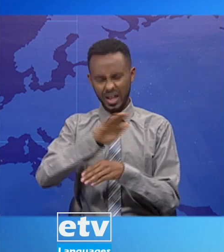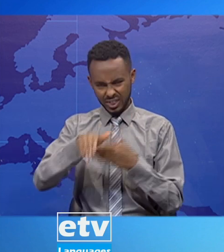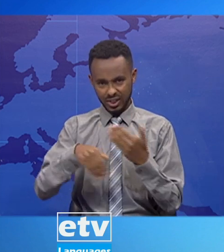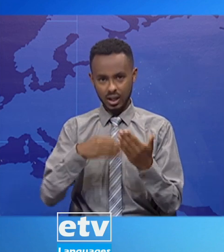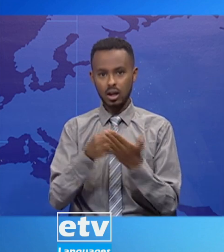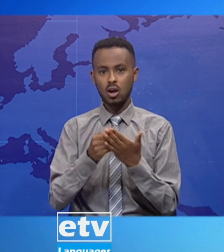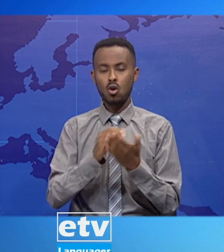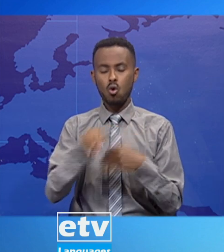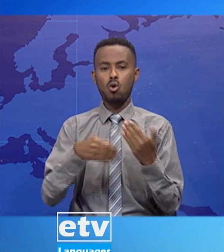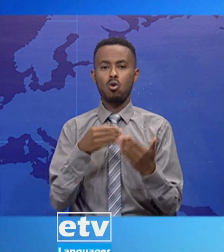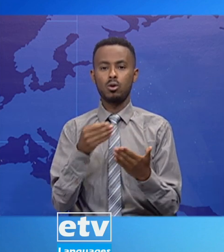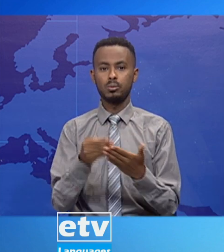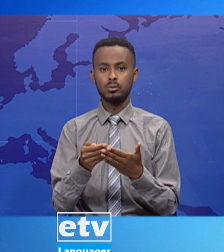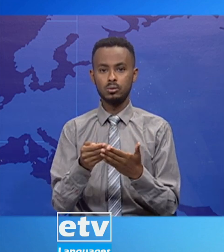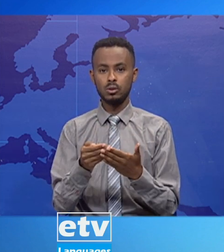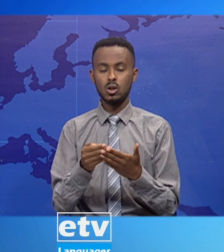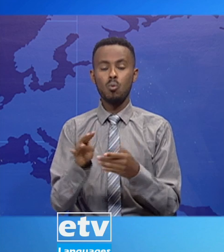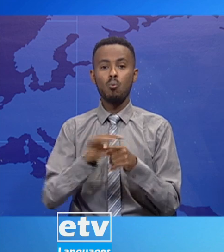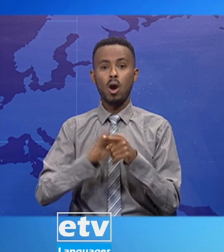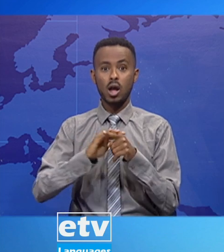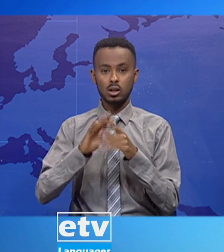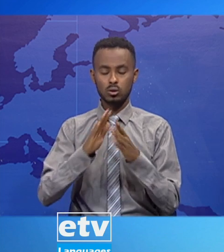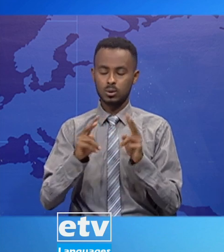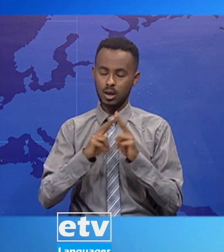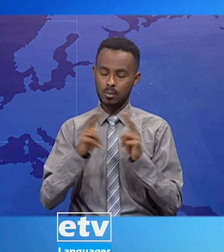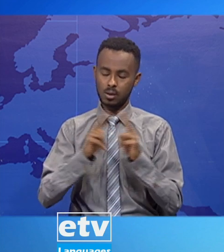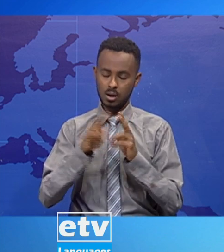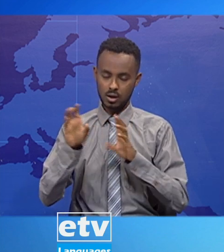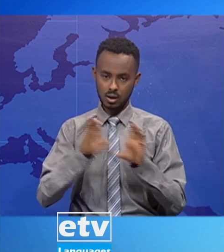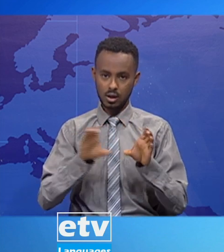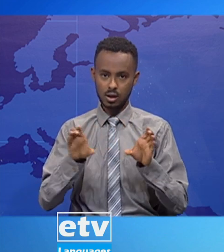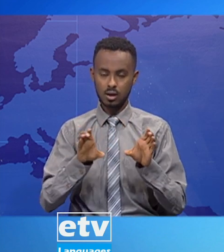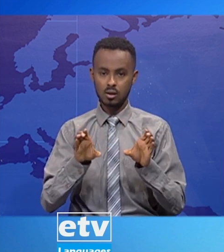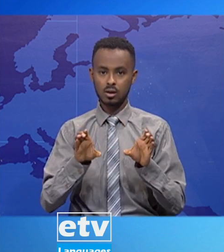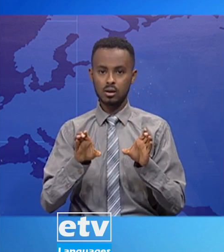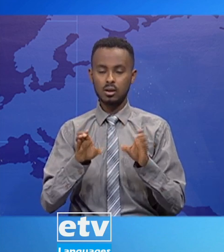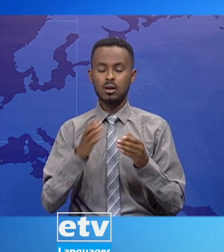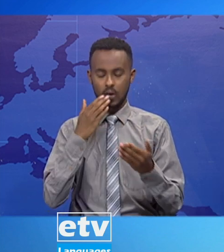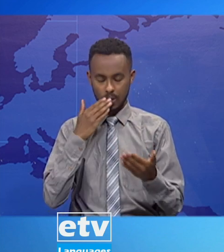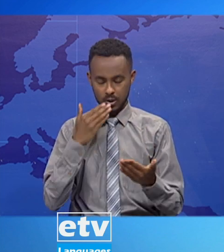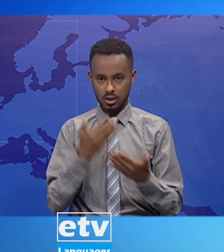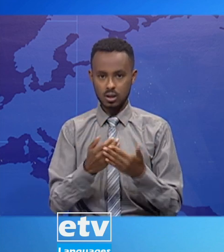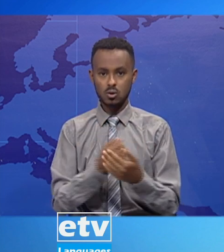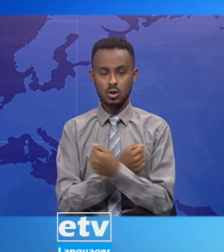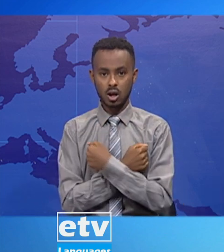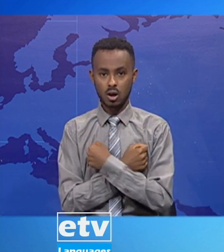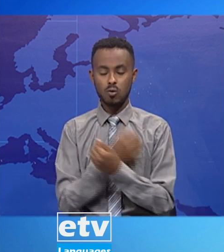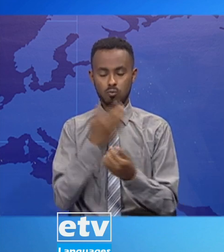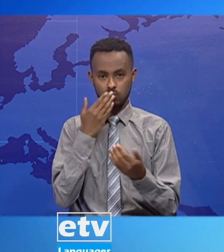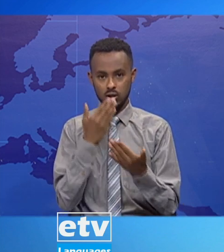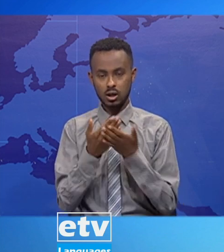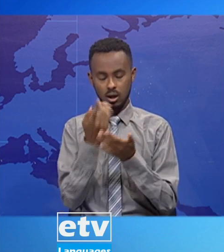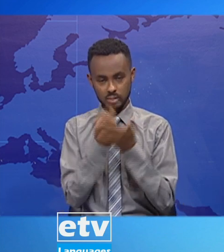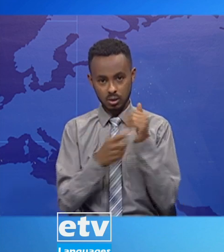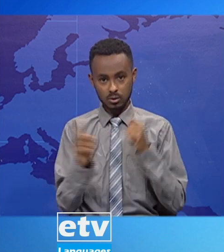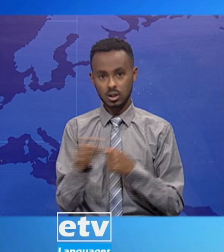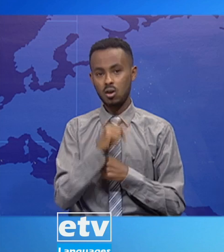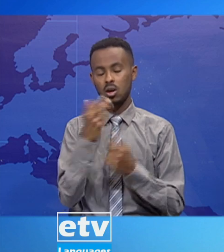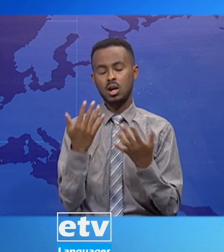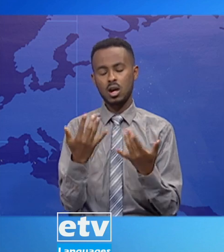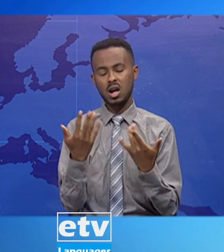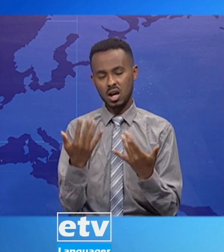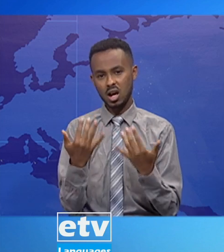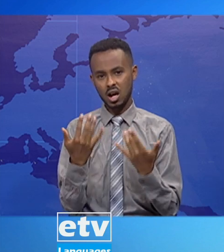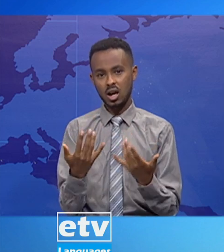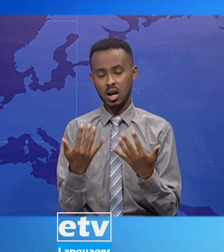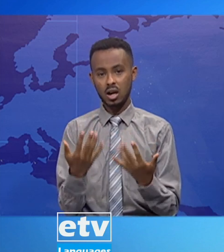አጠቃላይ ሁሉንም ሙያተኞች እጅግ አድርጌ ላመሰግን ወዳለሁ። ምስጋናን ብቻ ሳይሆን